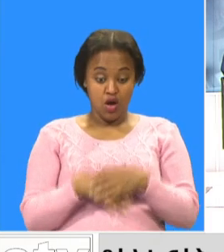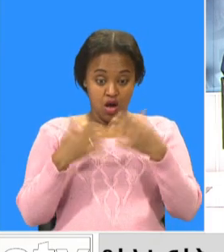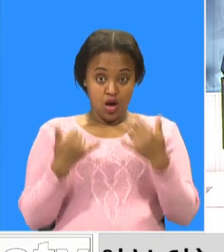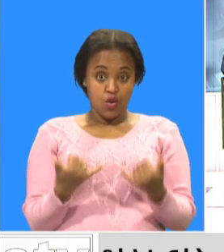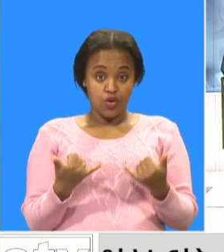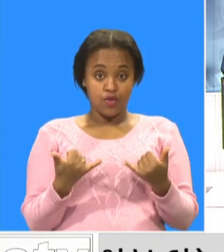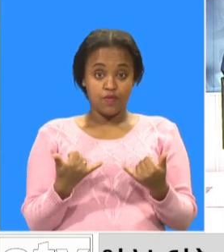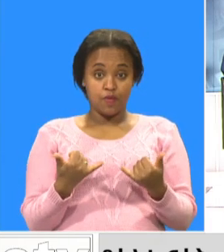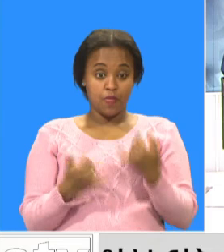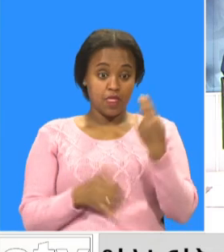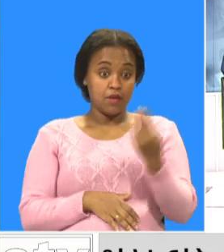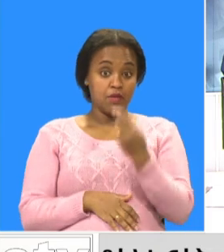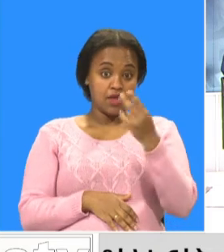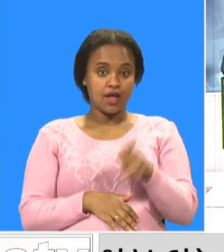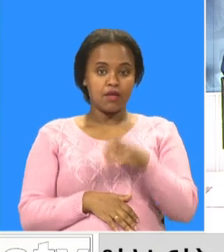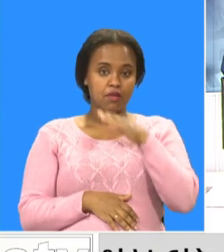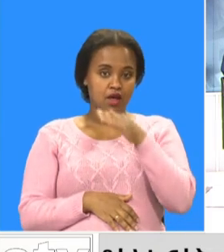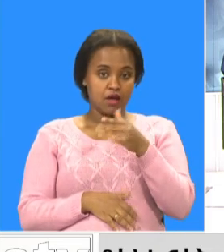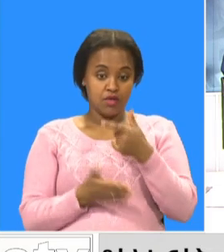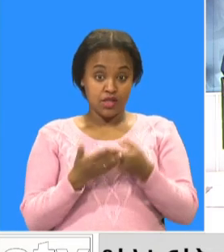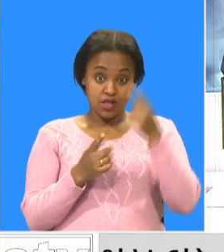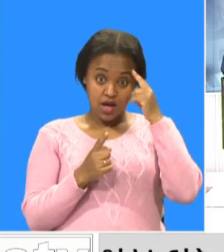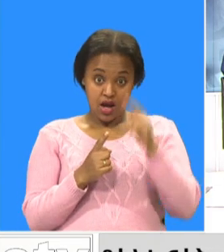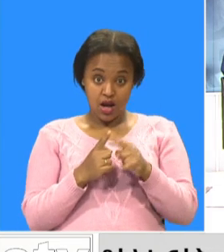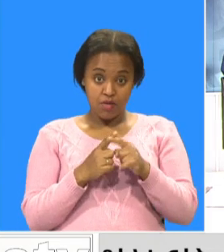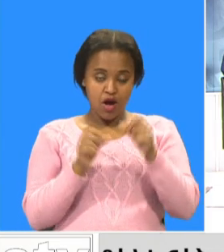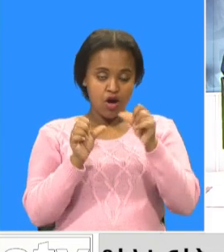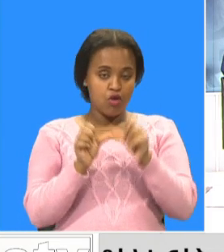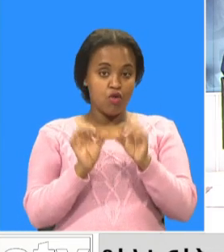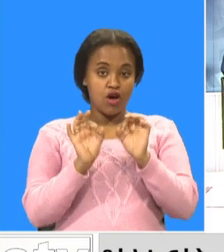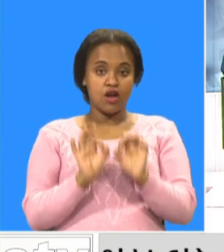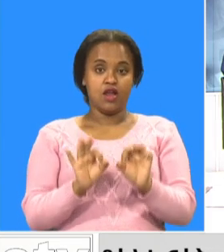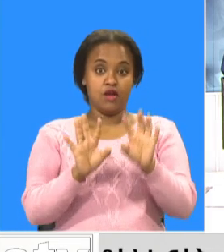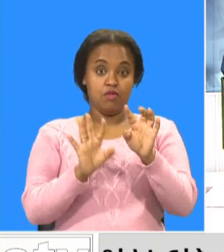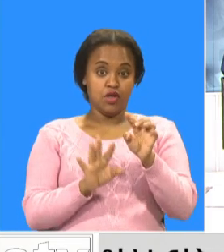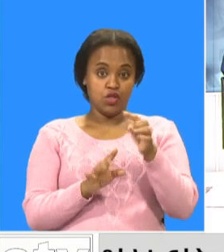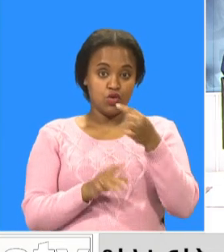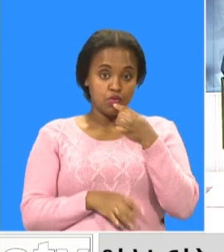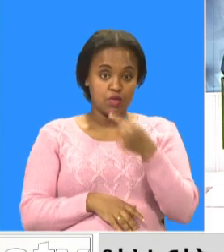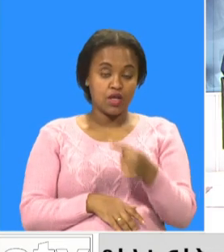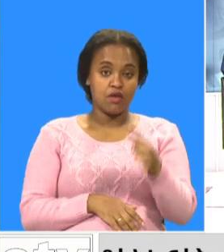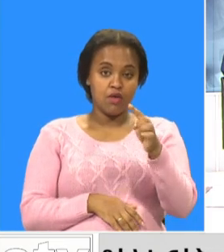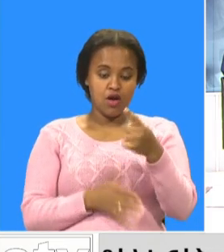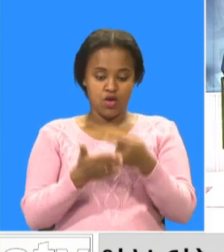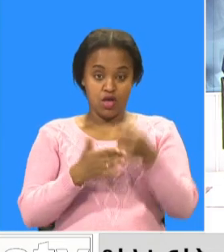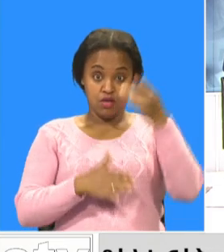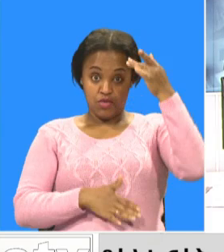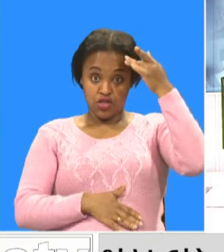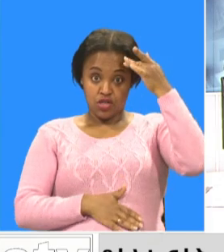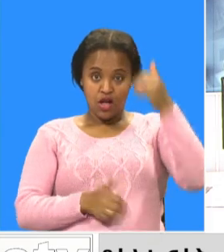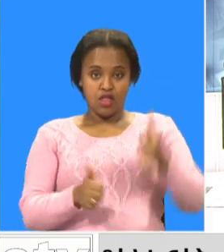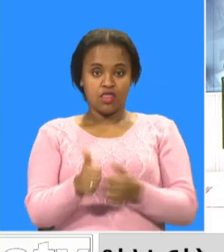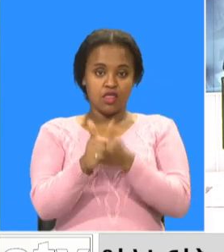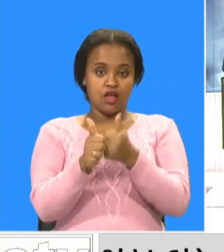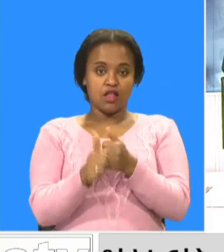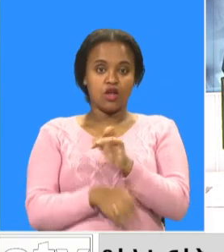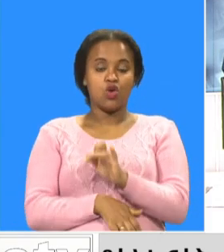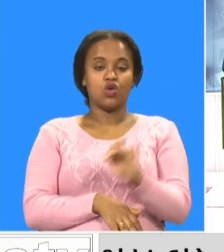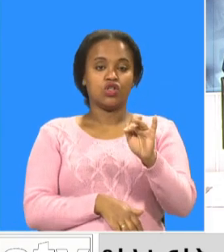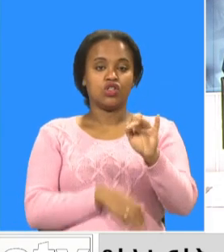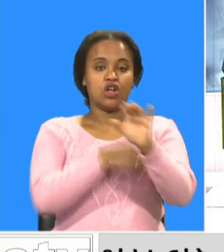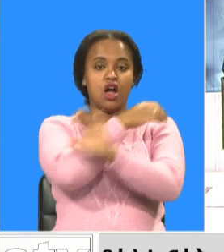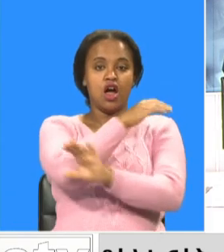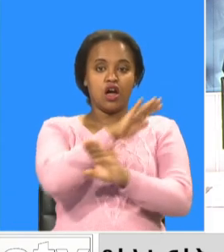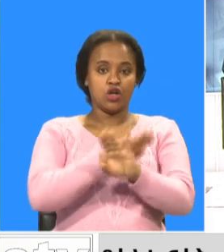አሁን መጠቀም የለበትም ለዚህ ዓላማ መዋል የለባቸውም የተባለው ይህም በሽታ ተከትሎ እንጂ ሀገር